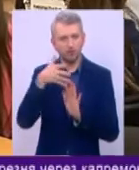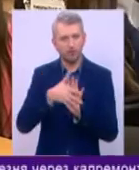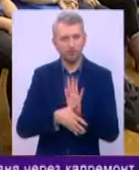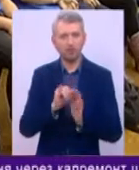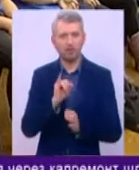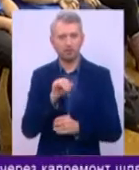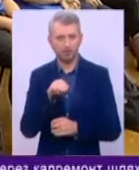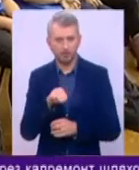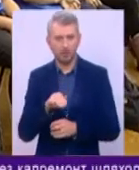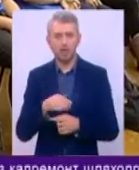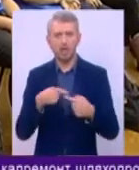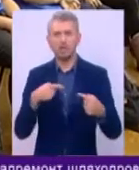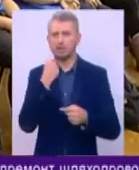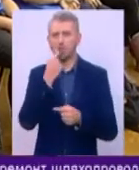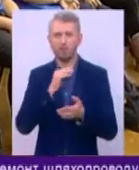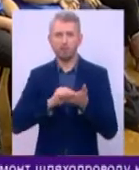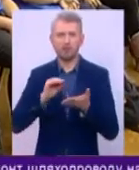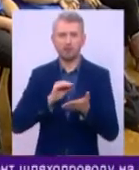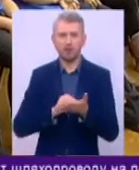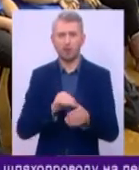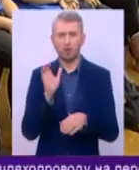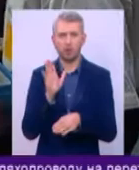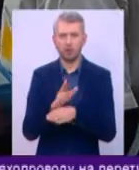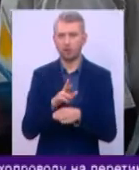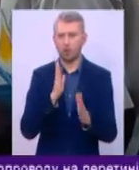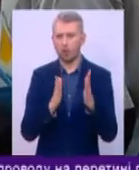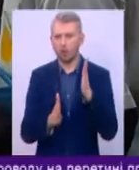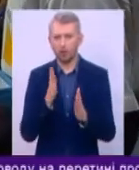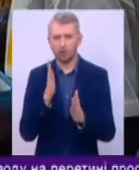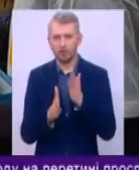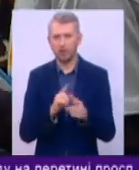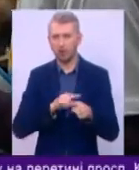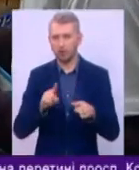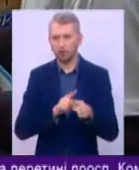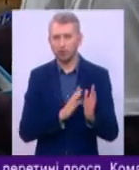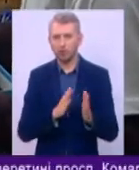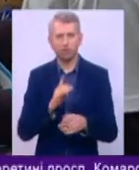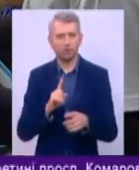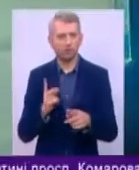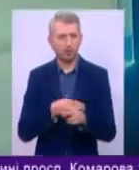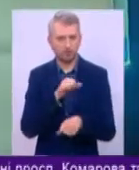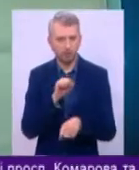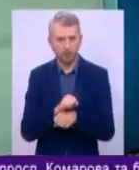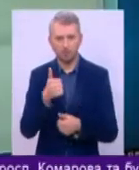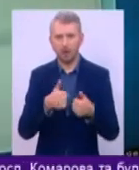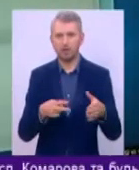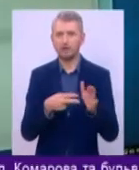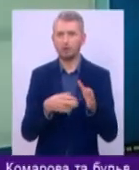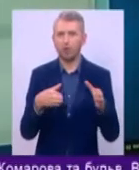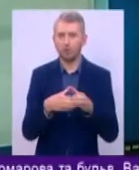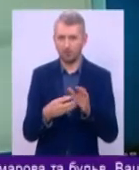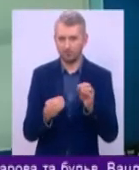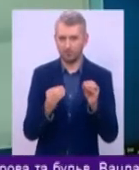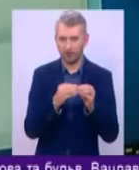IT. Різними мовами писали команди для роботів в інтенсивному режимі нон-стоп. Змагалися 7 команд із 10 учнів, які під